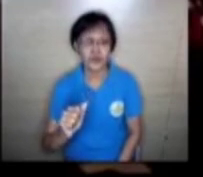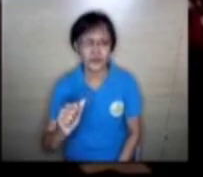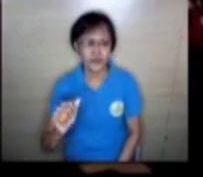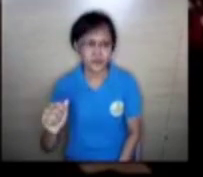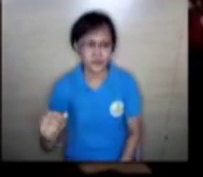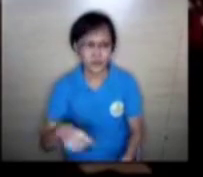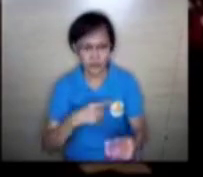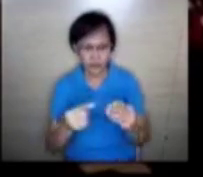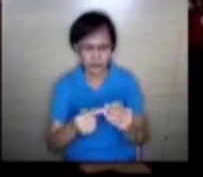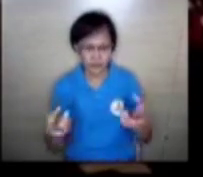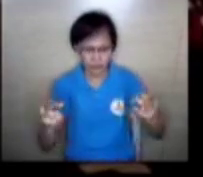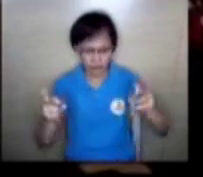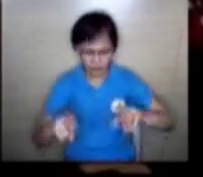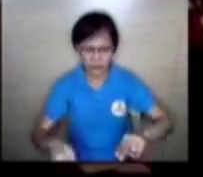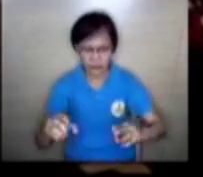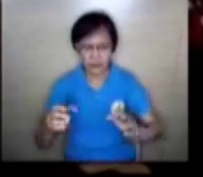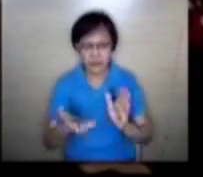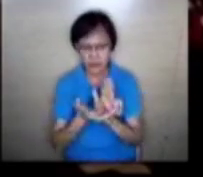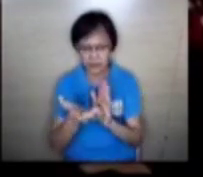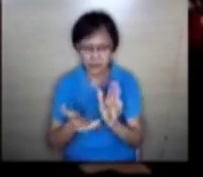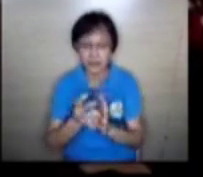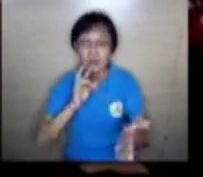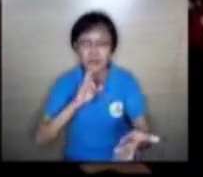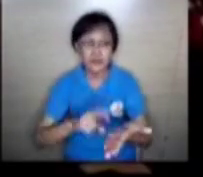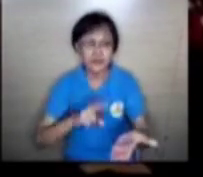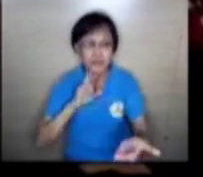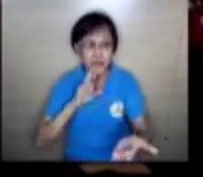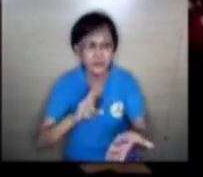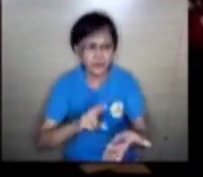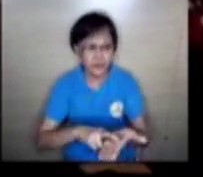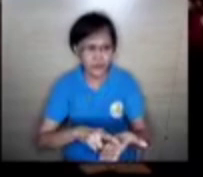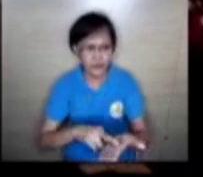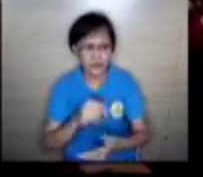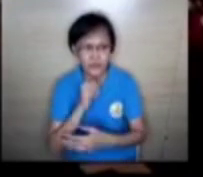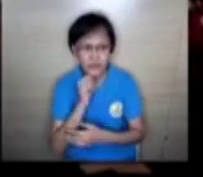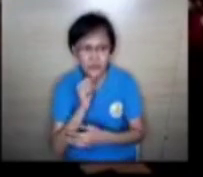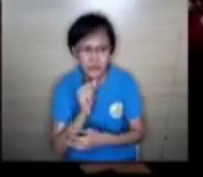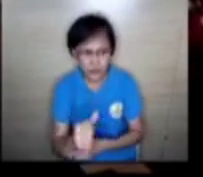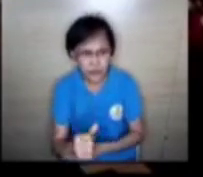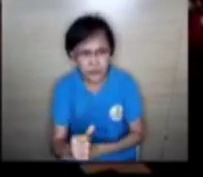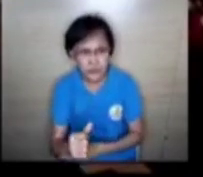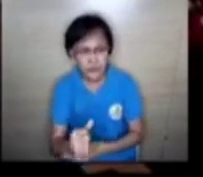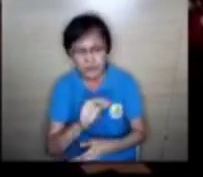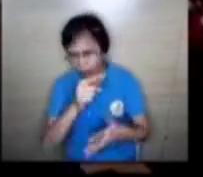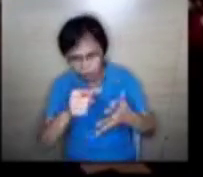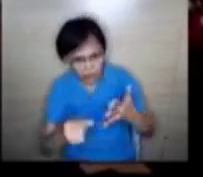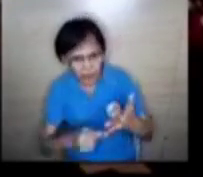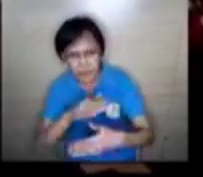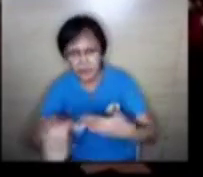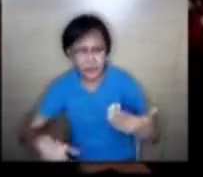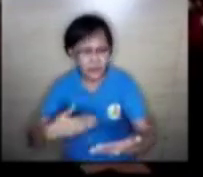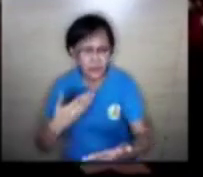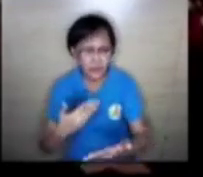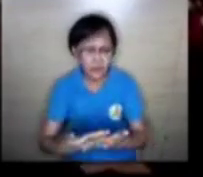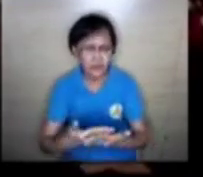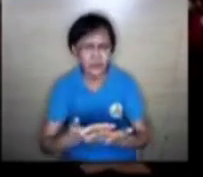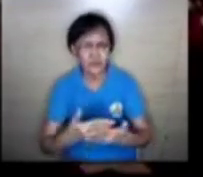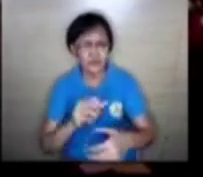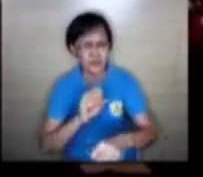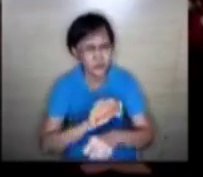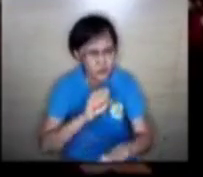Para hindi naman po humaba ng 3 oras, hindi ko may uulat ang lahat-lahat sa mga nagawa at ginagawa